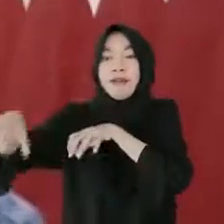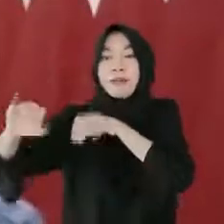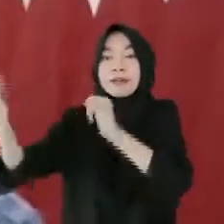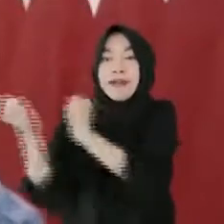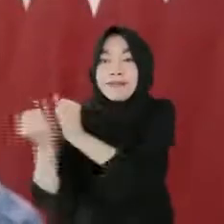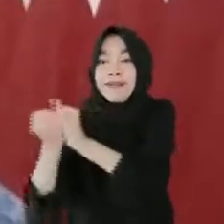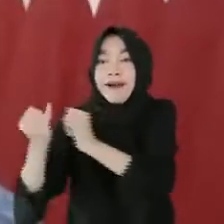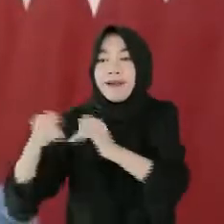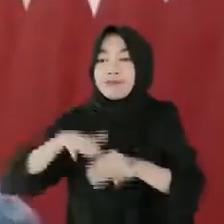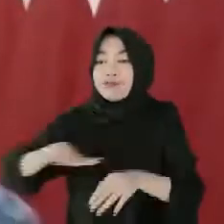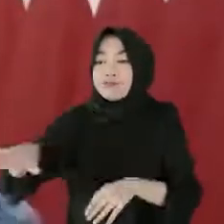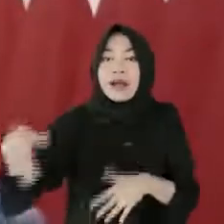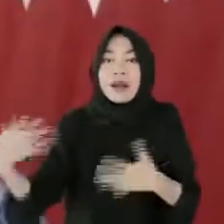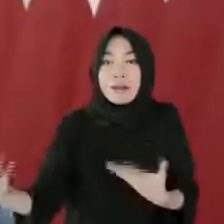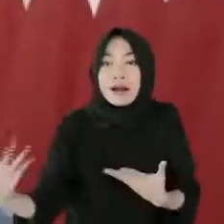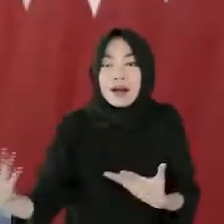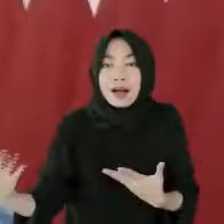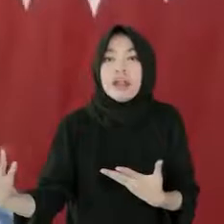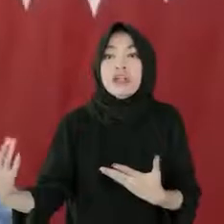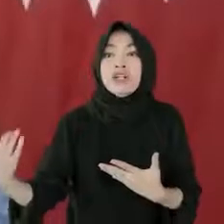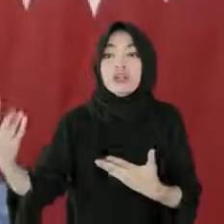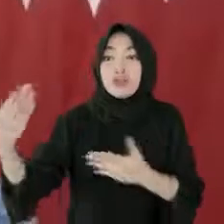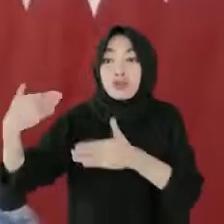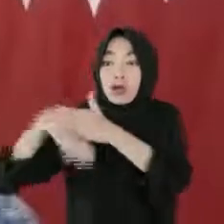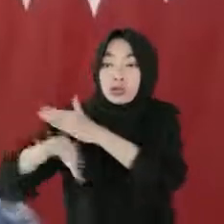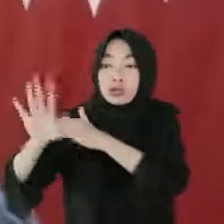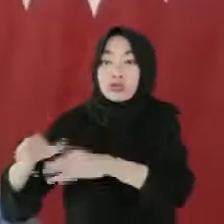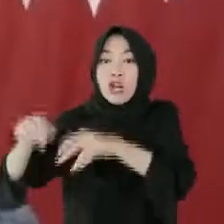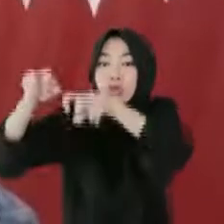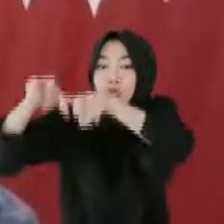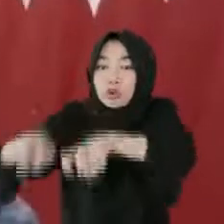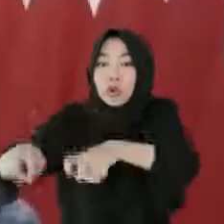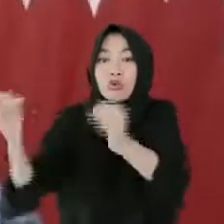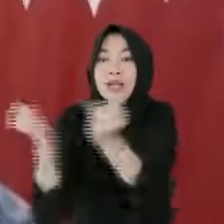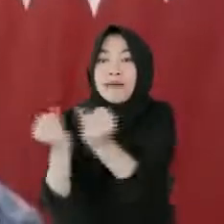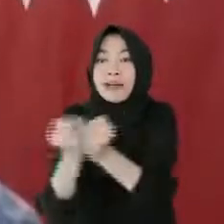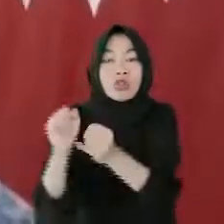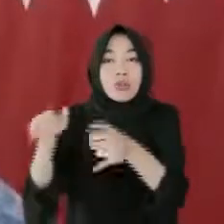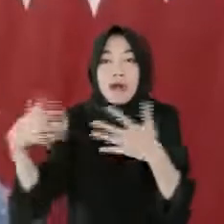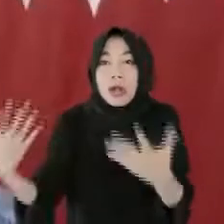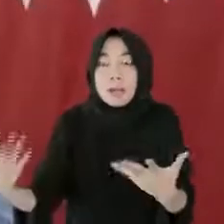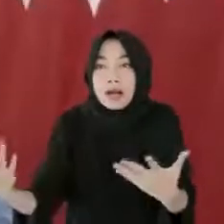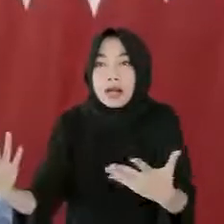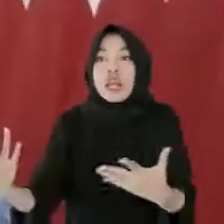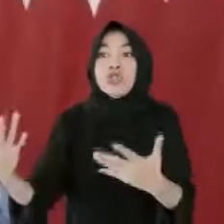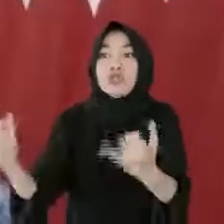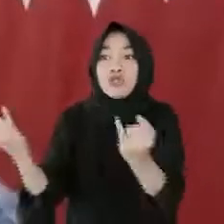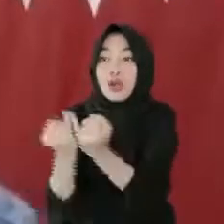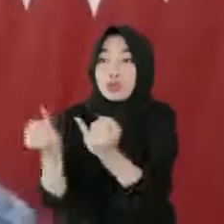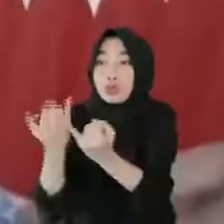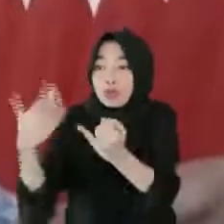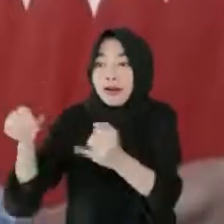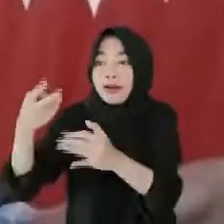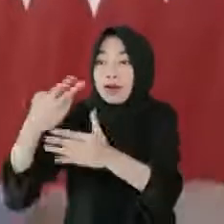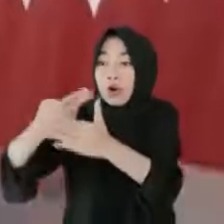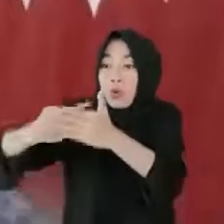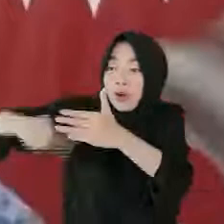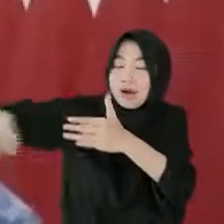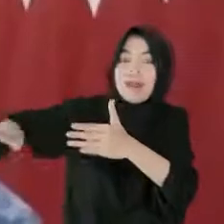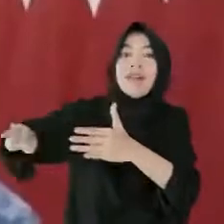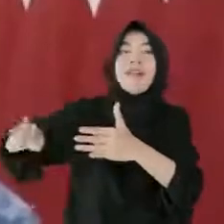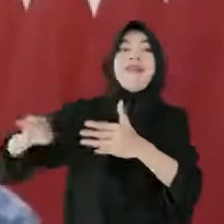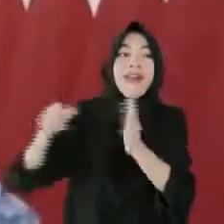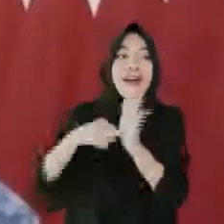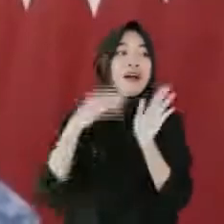sebelum masuk ke venue saat berada di dalam venue lalu kemudian juga saat keluar dari venue dan seterusnya itu